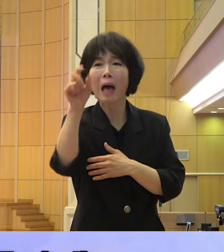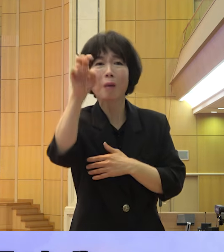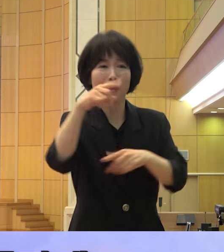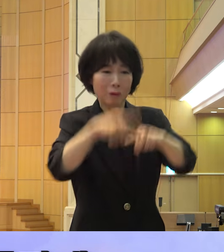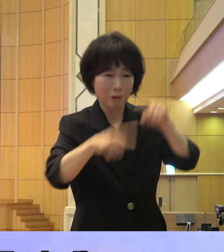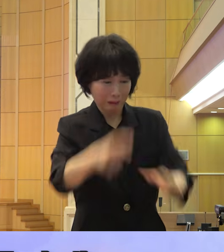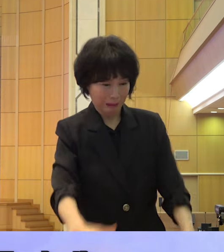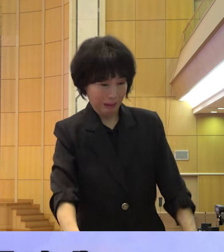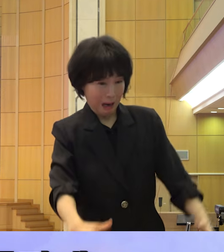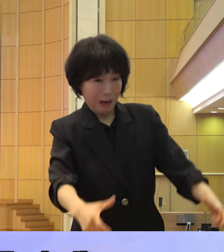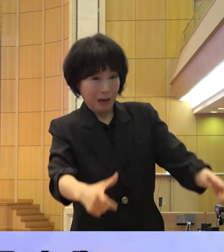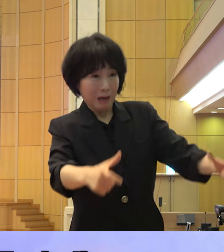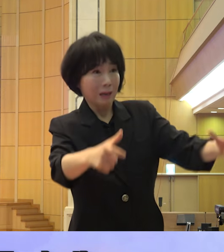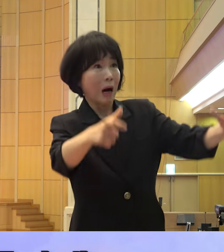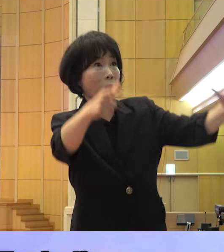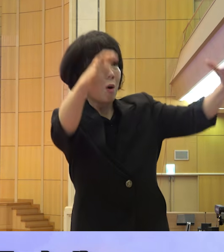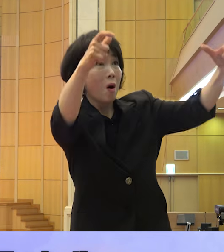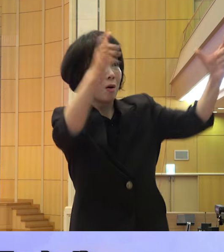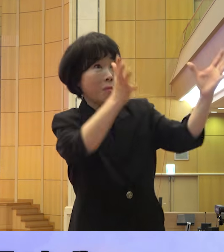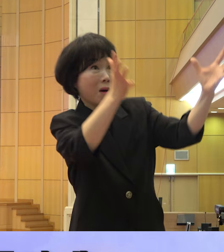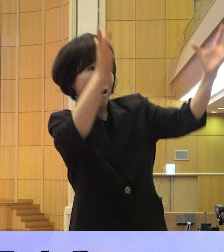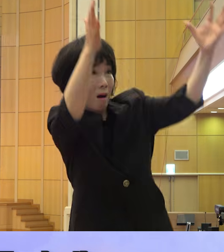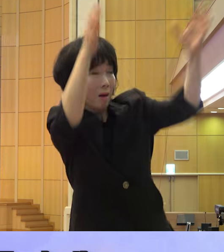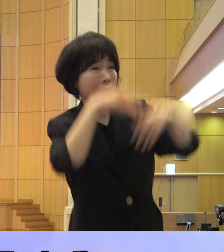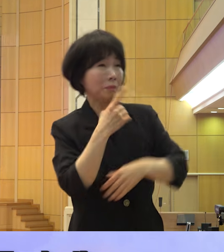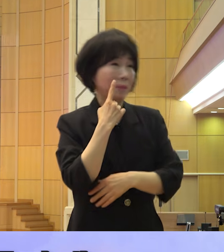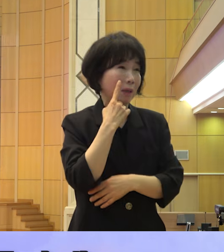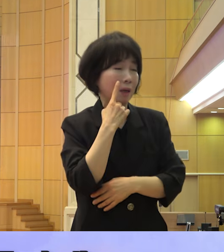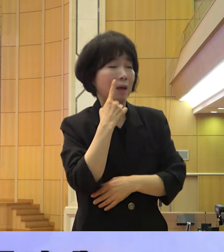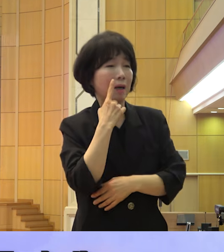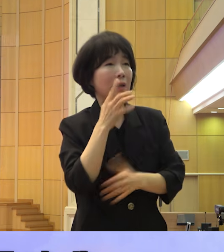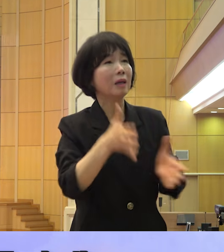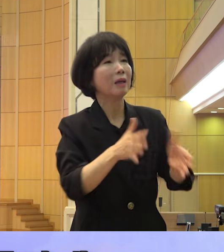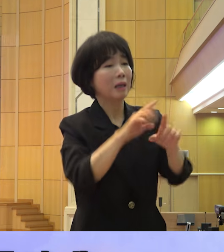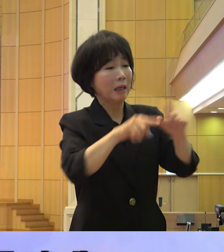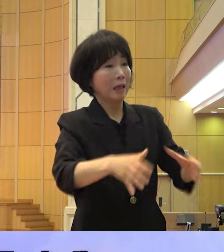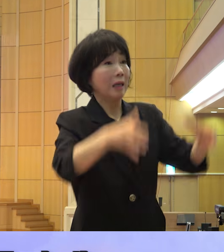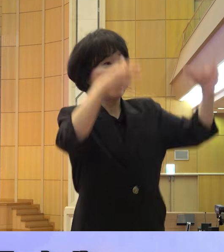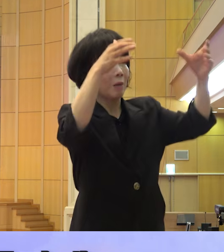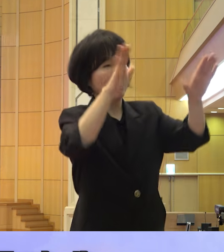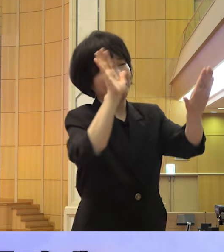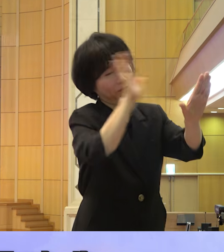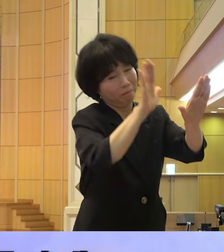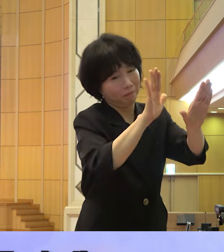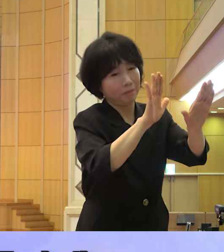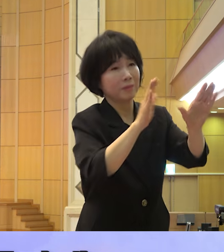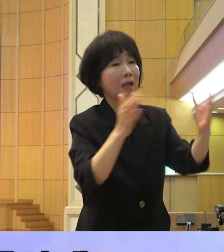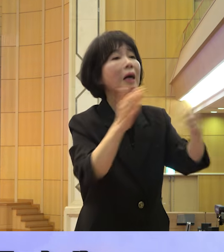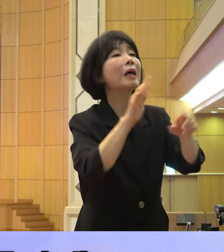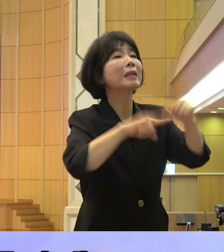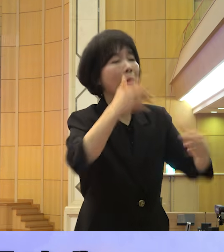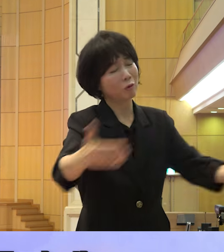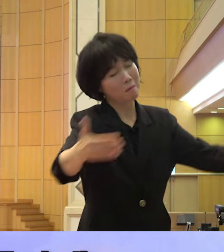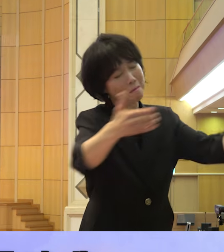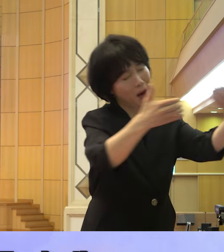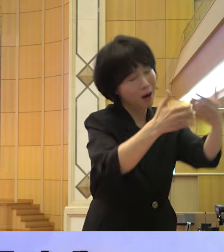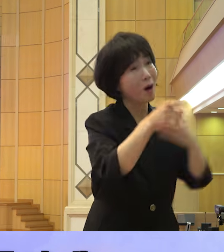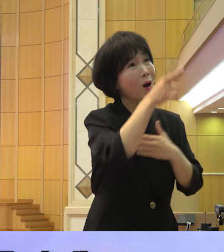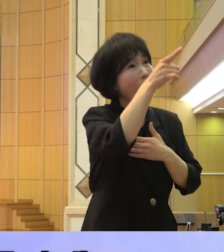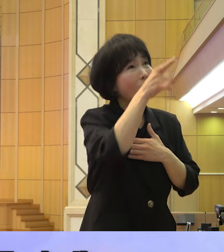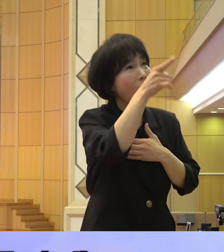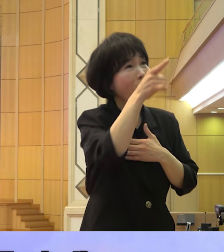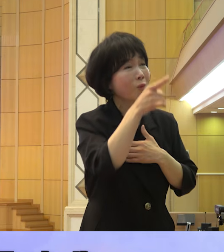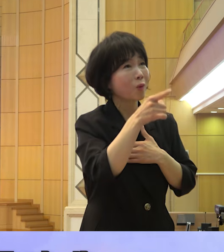다 손을 잡고 손으로 그 나무를 잡고 껴안고, 너도 목회